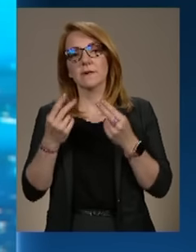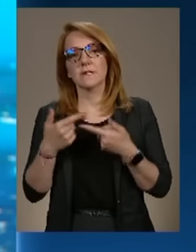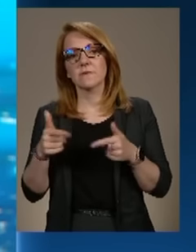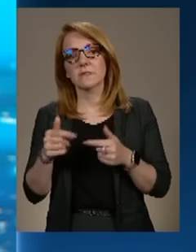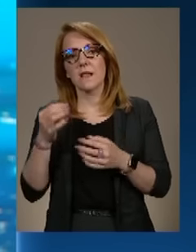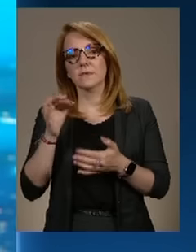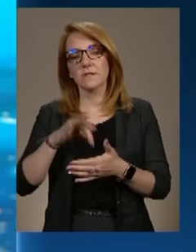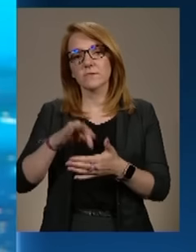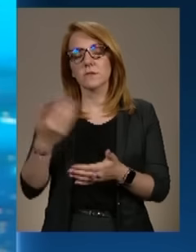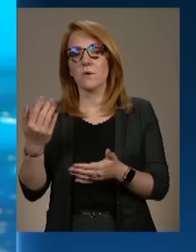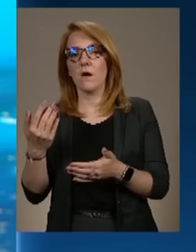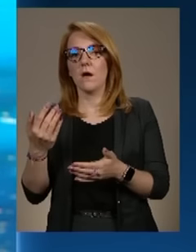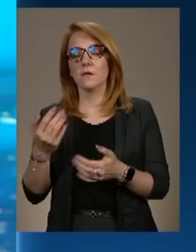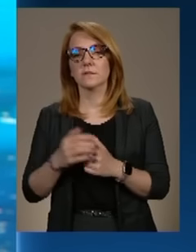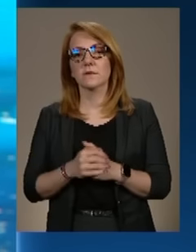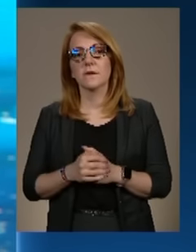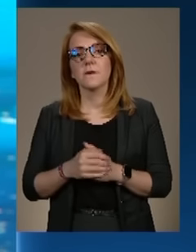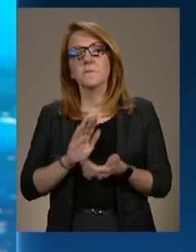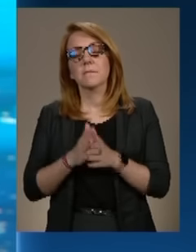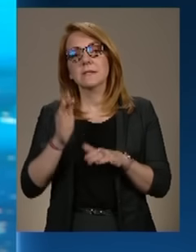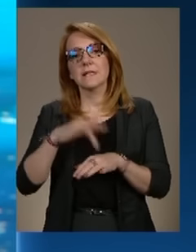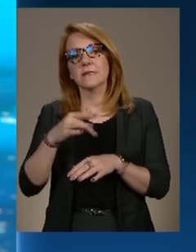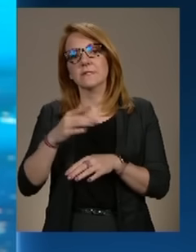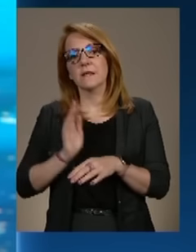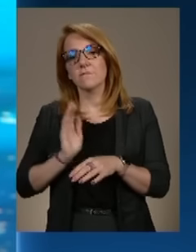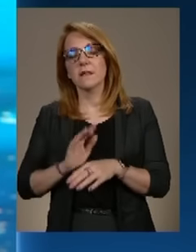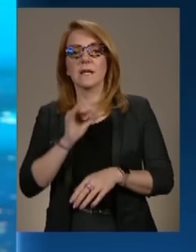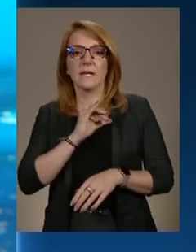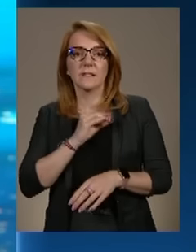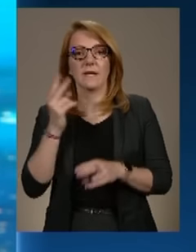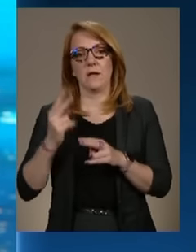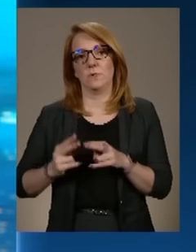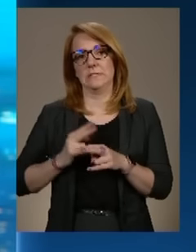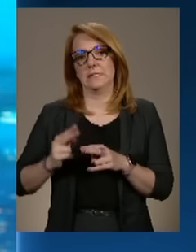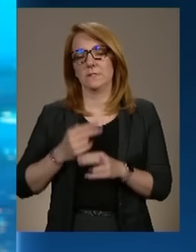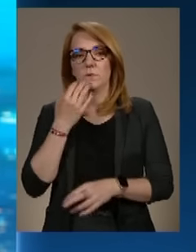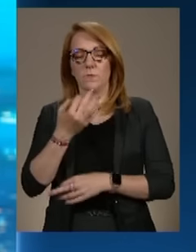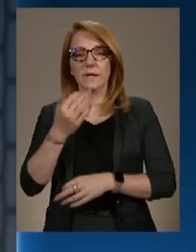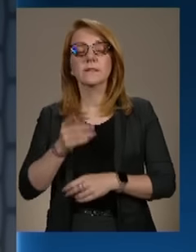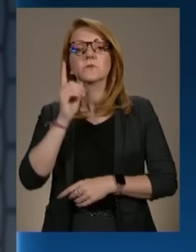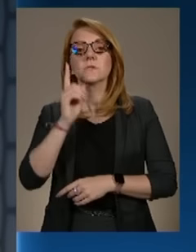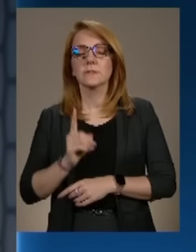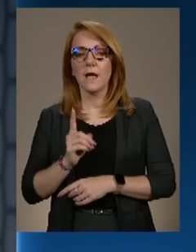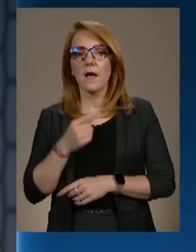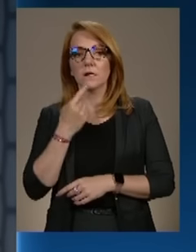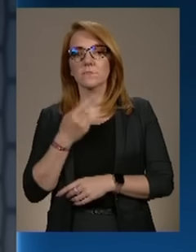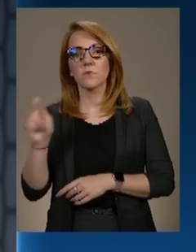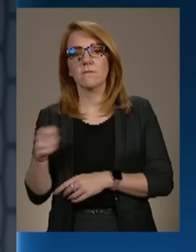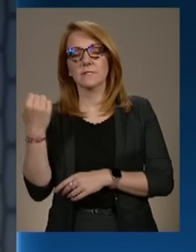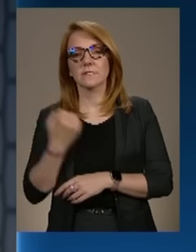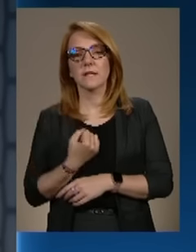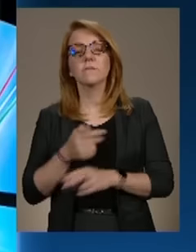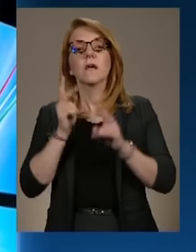szavazatokat mint minden érintett félnek az az érdeke hogy ez tisztázódjon ez a kérdés de azt mondja vitézi dávid hogy